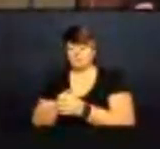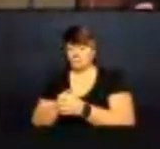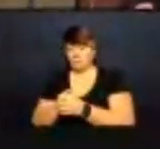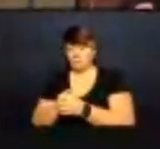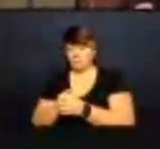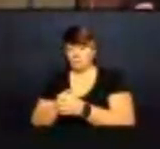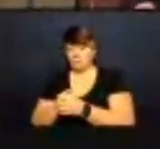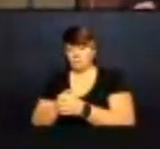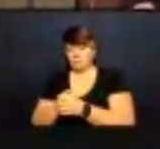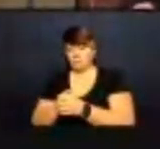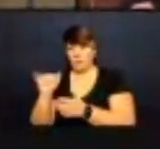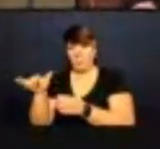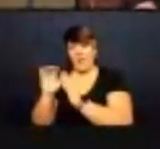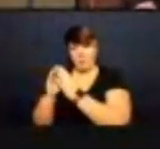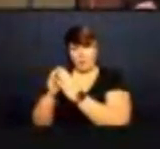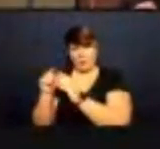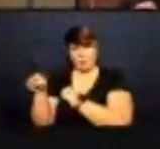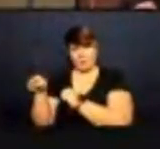kuhusu